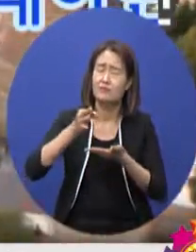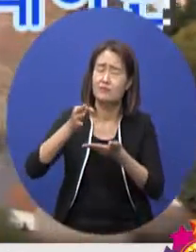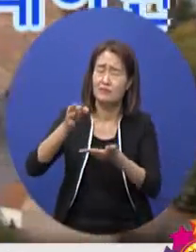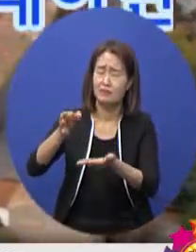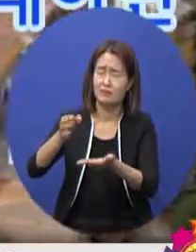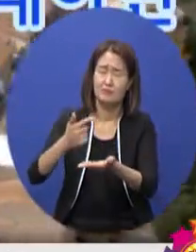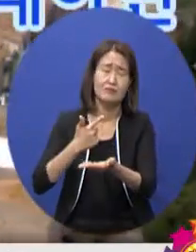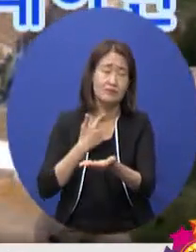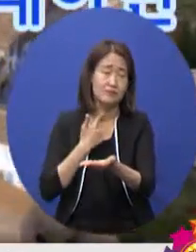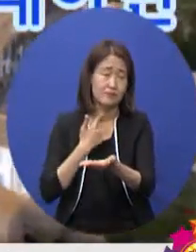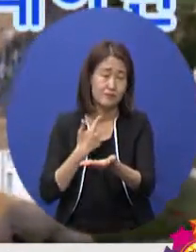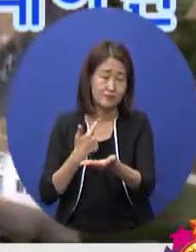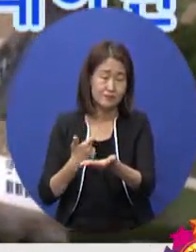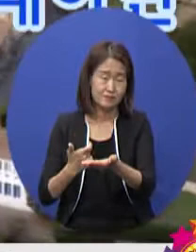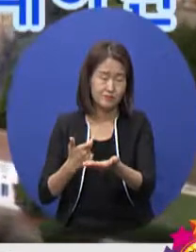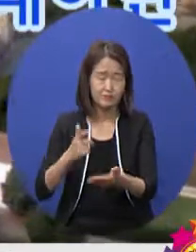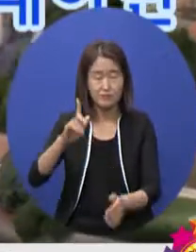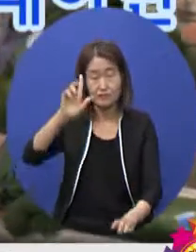노래하더니